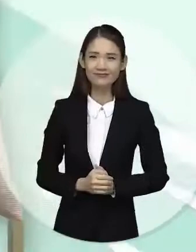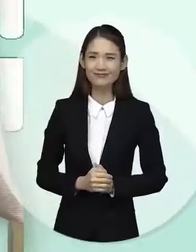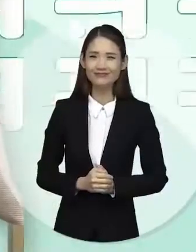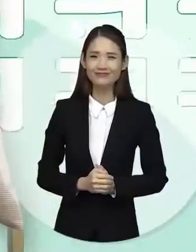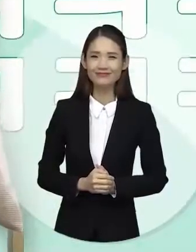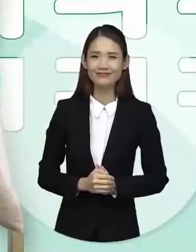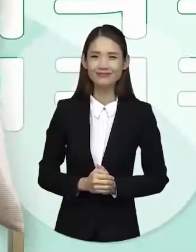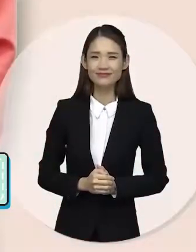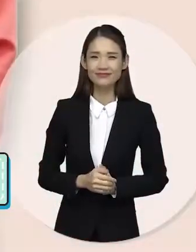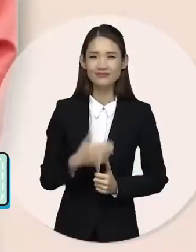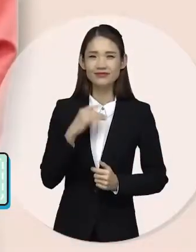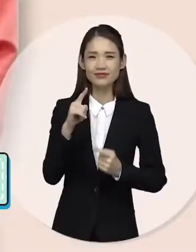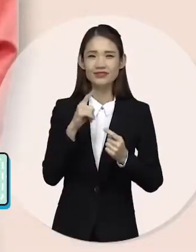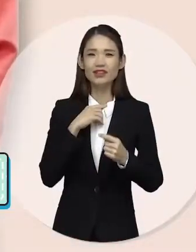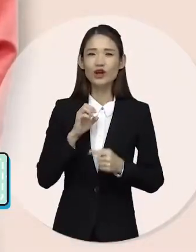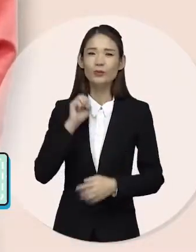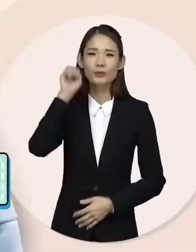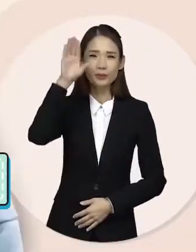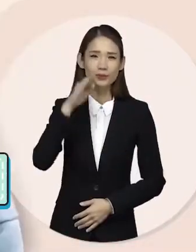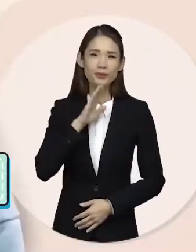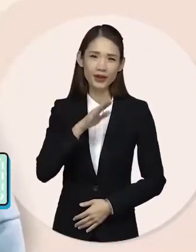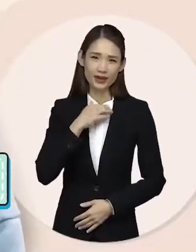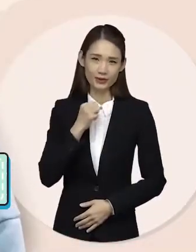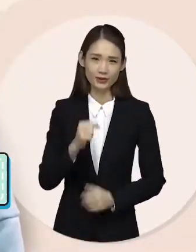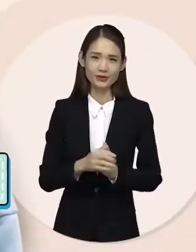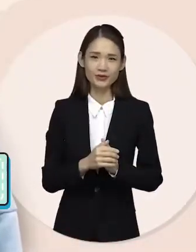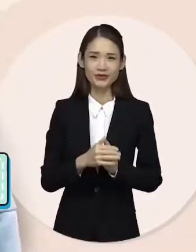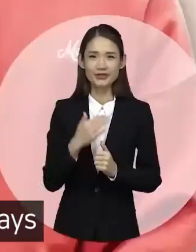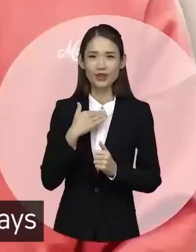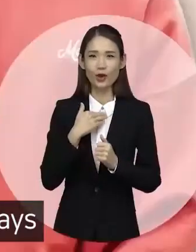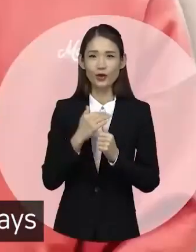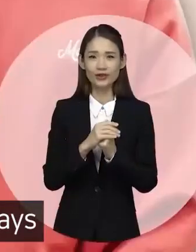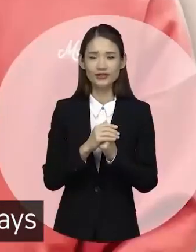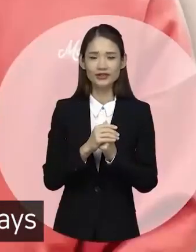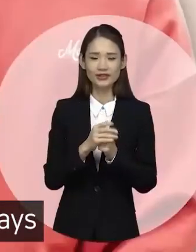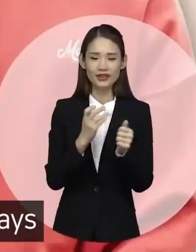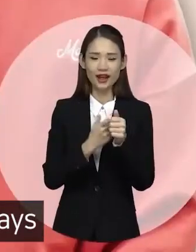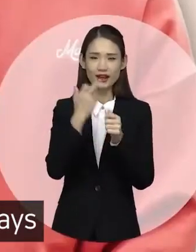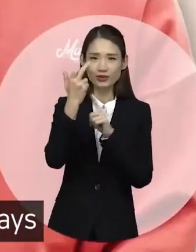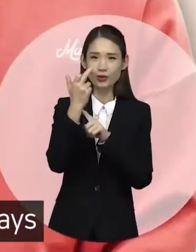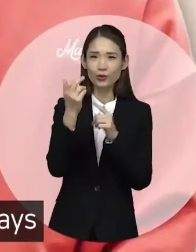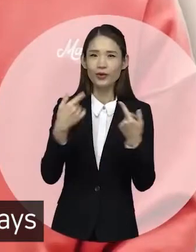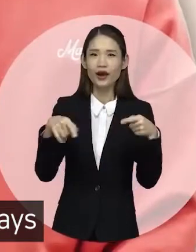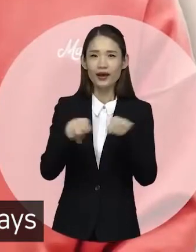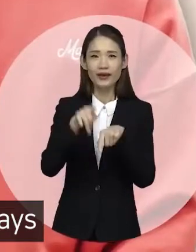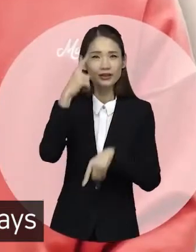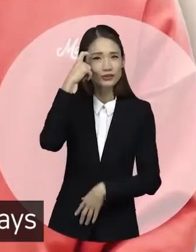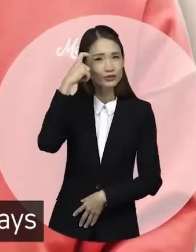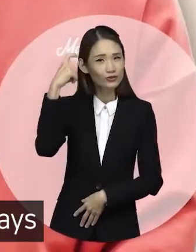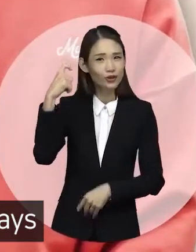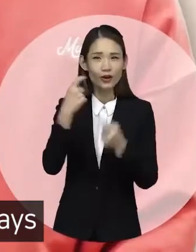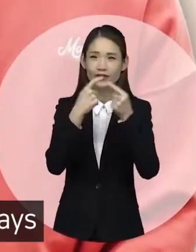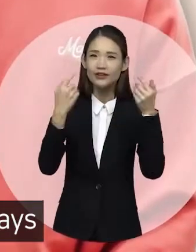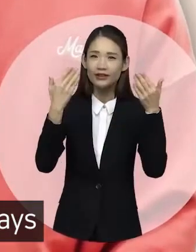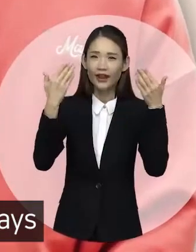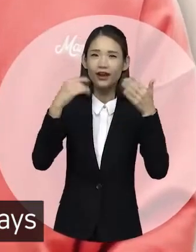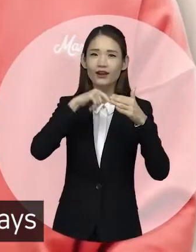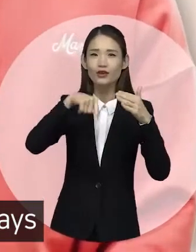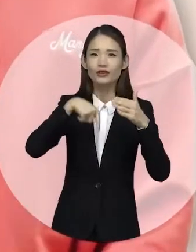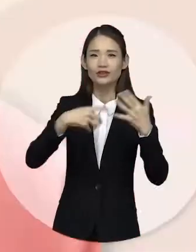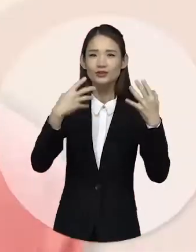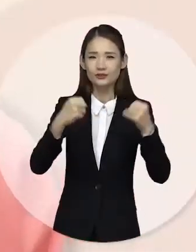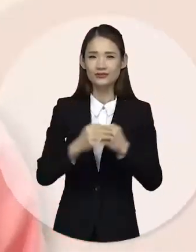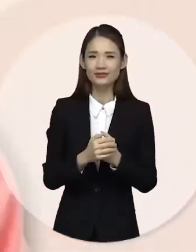생각했나요? 네, 이건 제가 말하고 싶습니다. 사실 저는 한솔 오빠와의 추억이 대학교에서 진짜